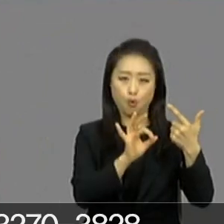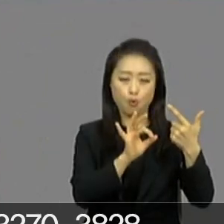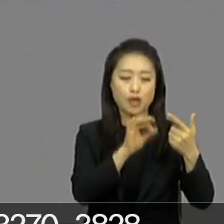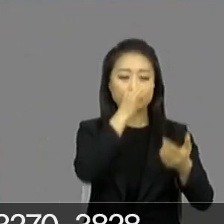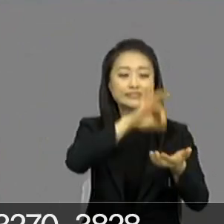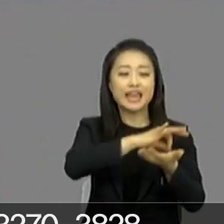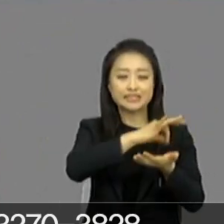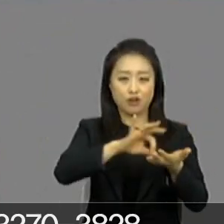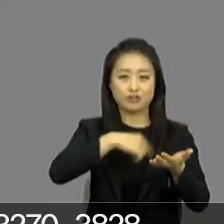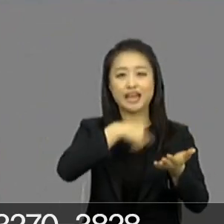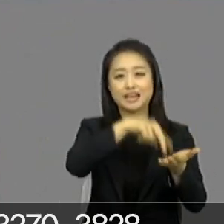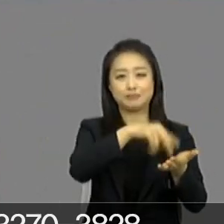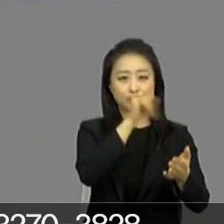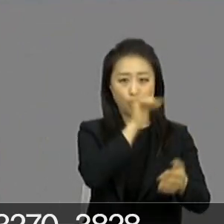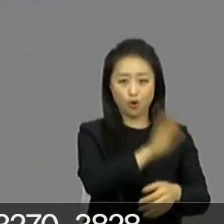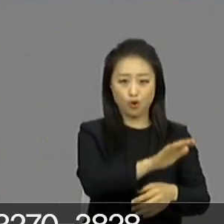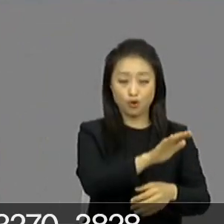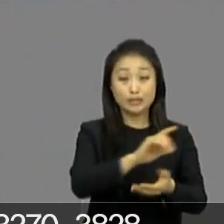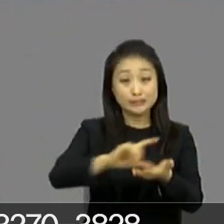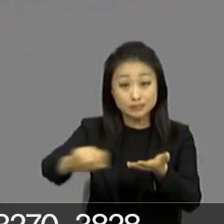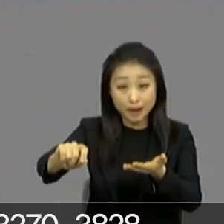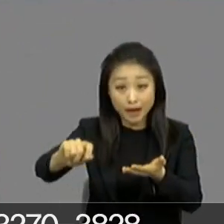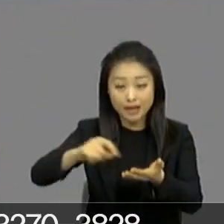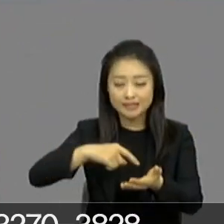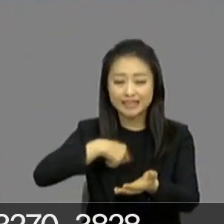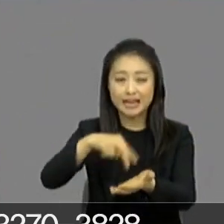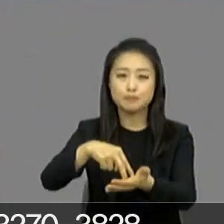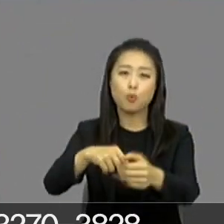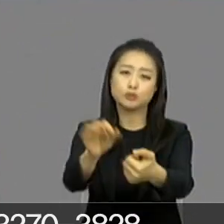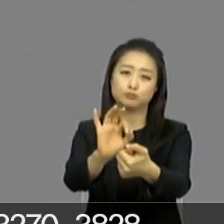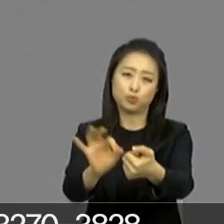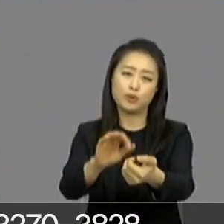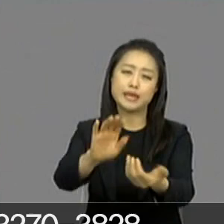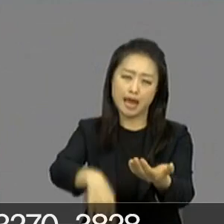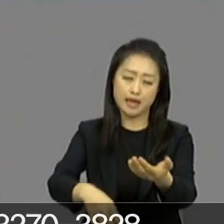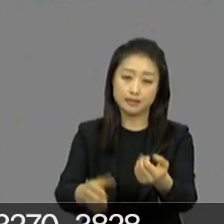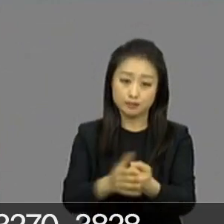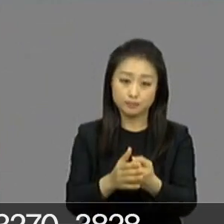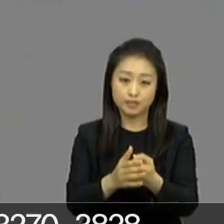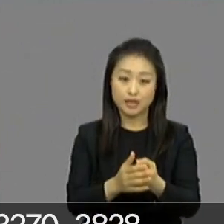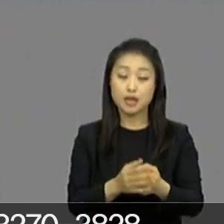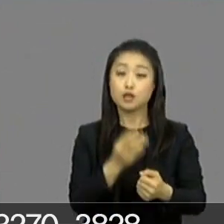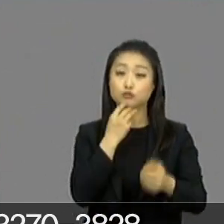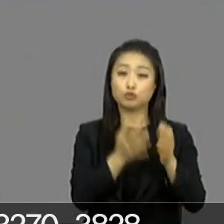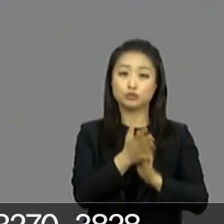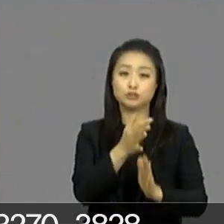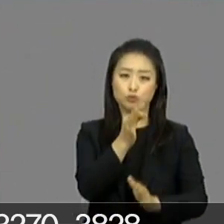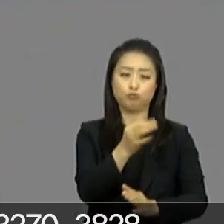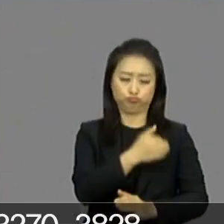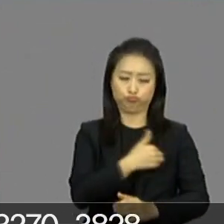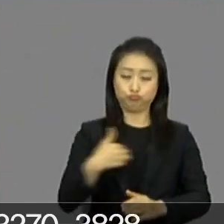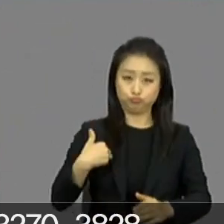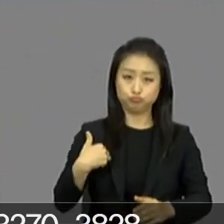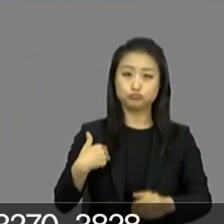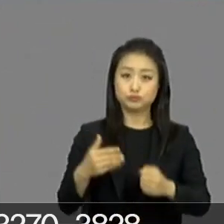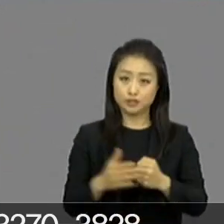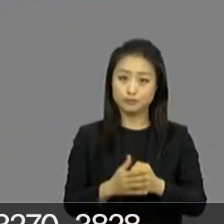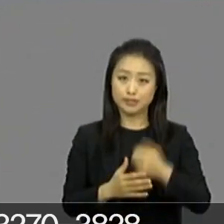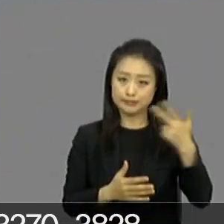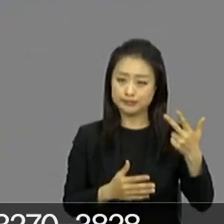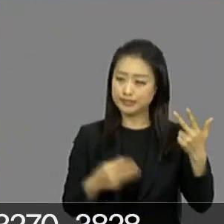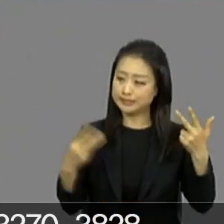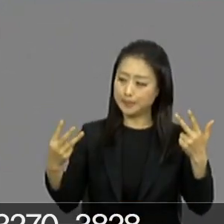다른집 지방의 재정 자립 떤 50% 가 안 됩니다 그렇기 때문에 이러한 어떤 형평성 문제와 관련해서 기재부